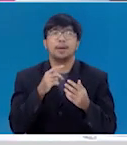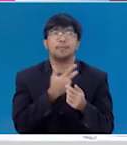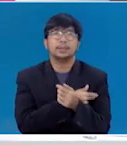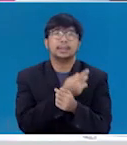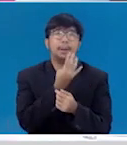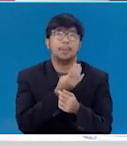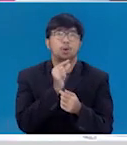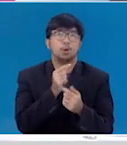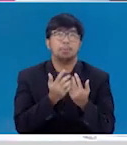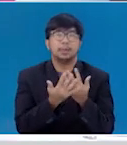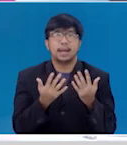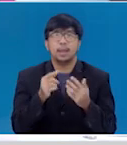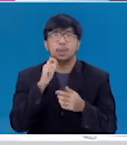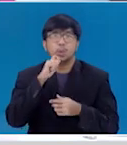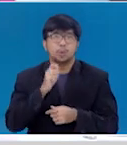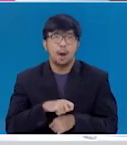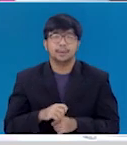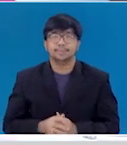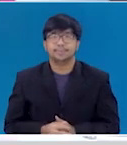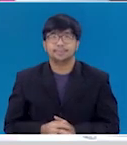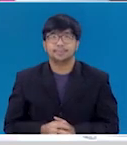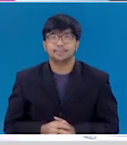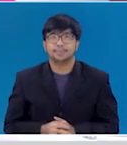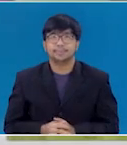booster kedua kepada masyarakat lanjut usia.